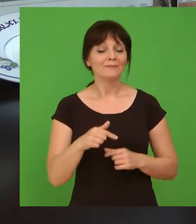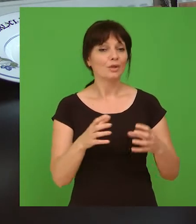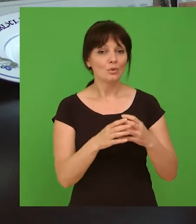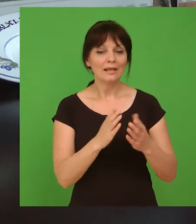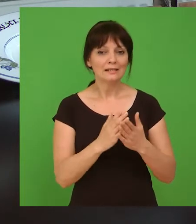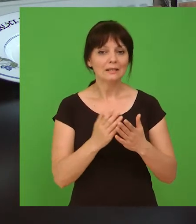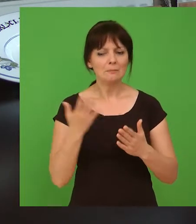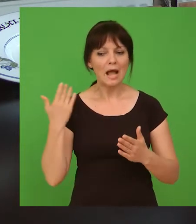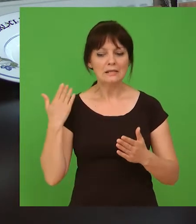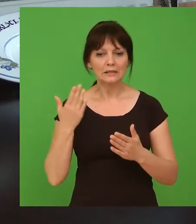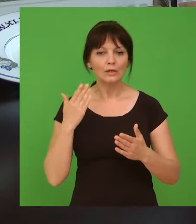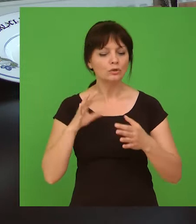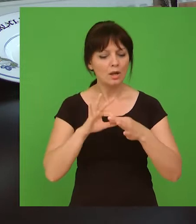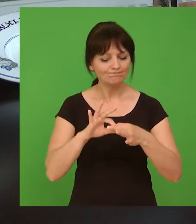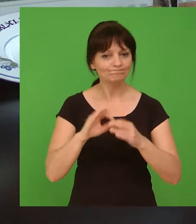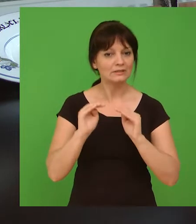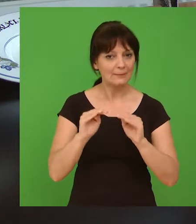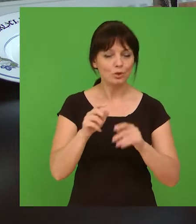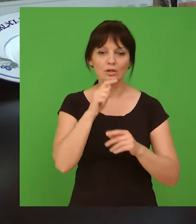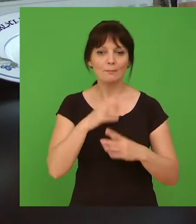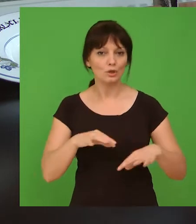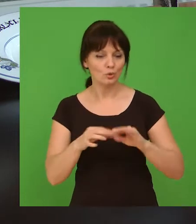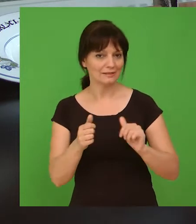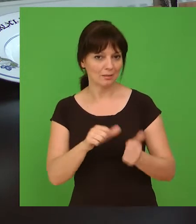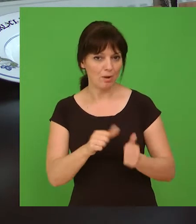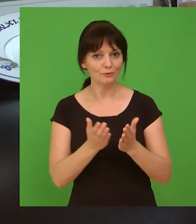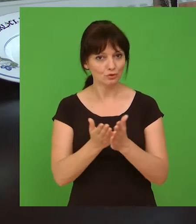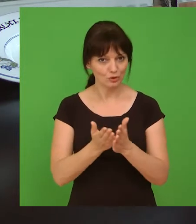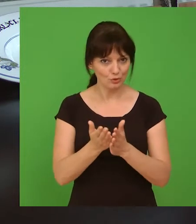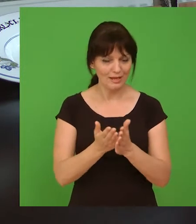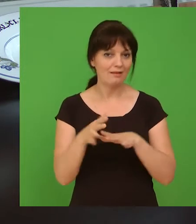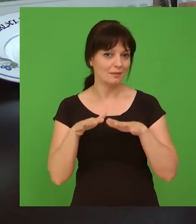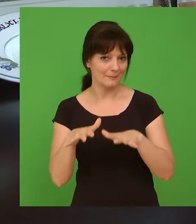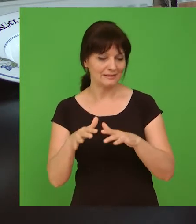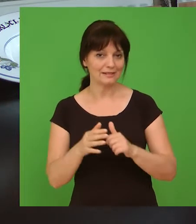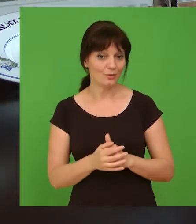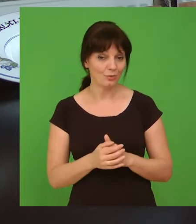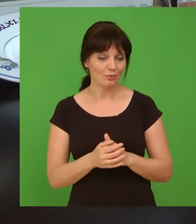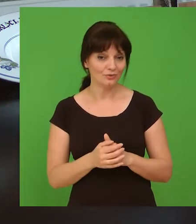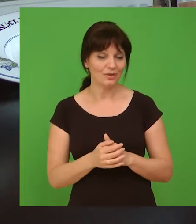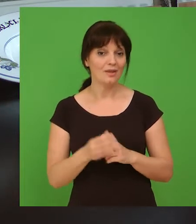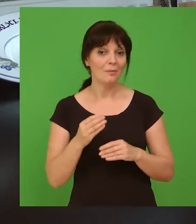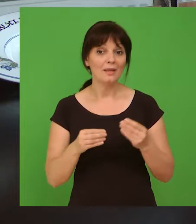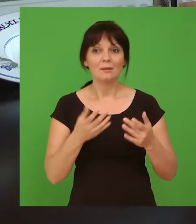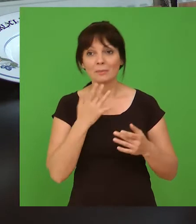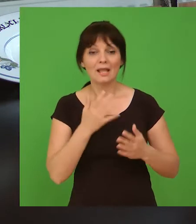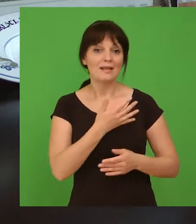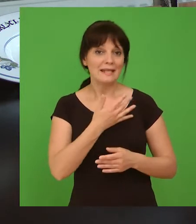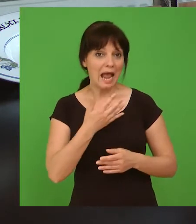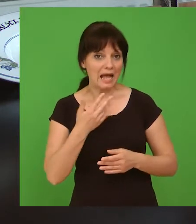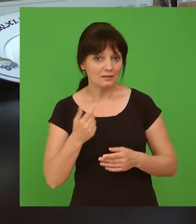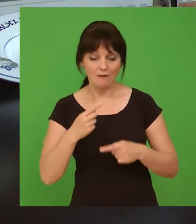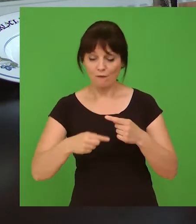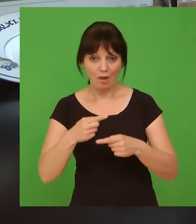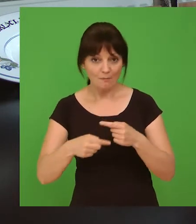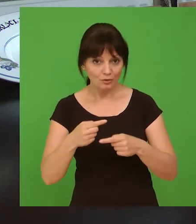régóta elkötelezetten támogatja a magyarországi baptista szolgálatot, missziót, hiszen nyaranta